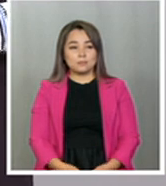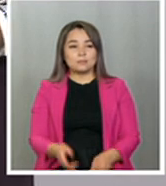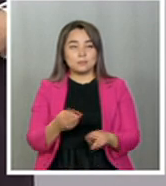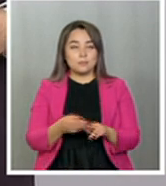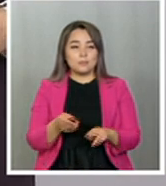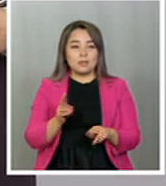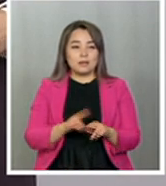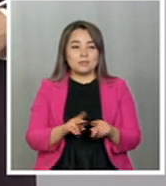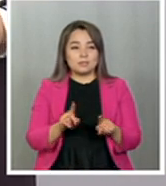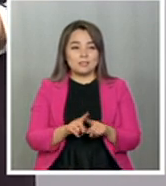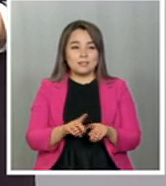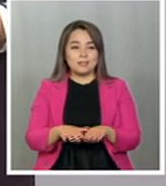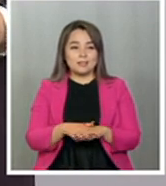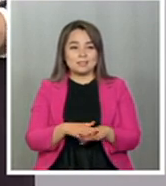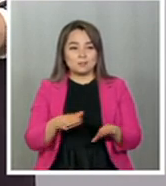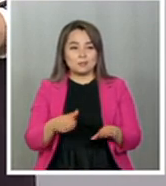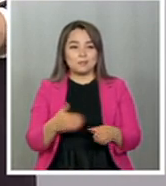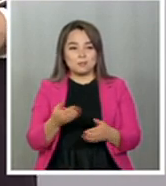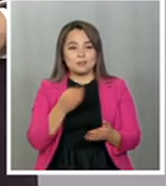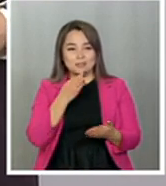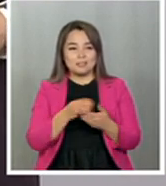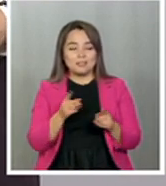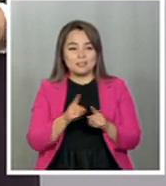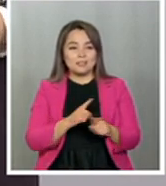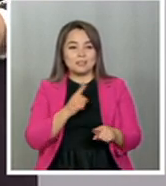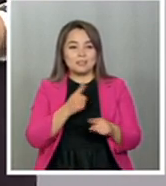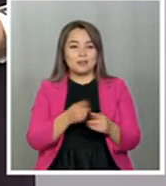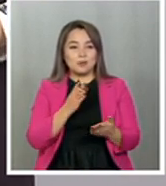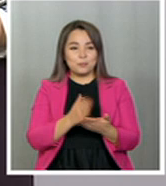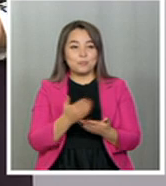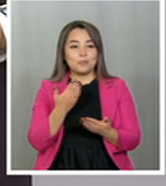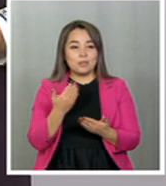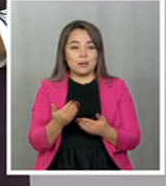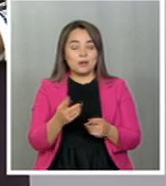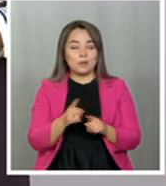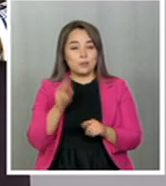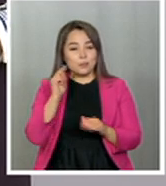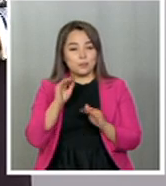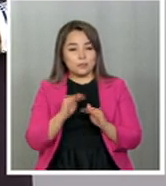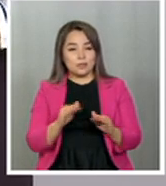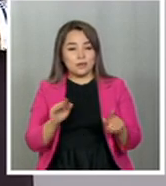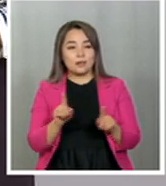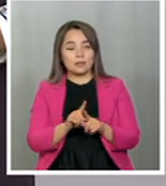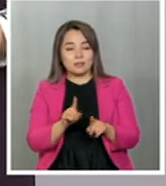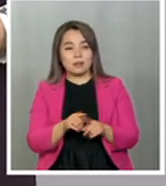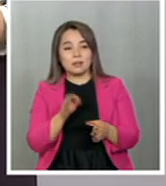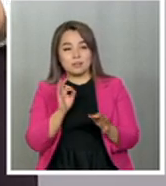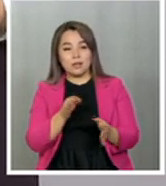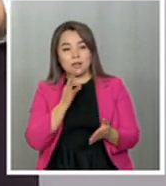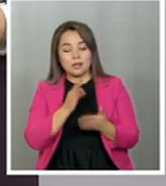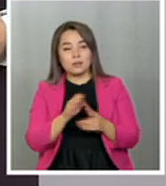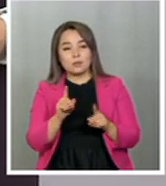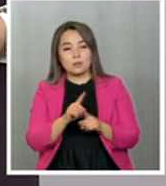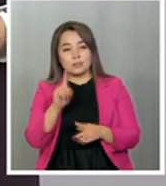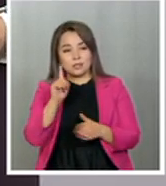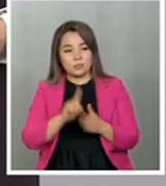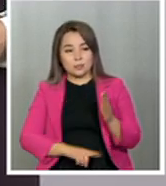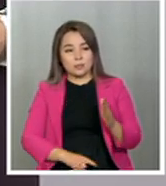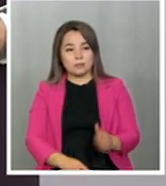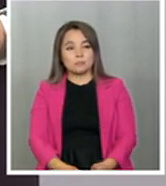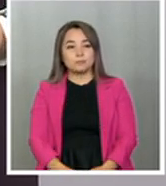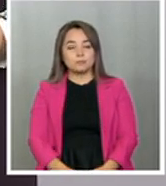деген жалғаулық шылаумен байланысып тұр. Оқушылар, сіздердің де жауаптарыңыз дұрыс болғанына